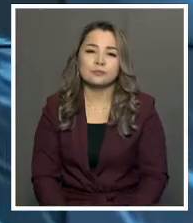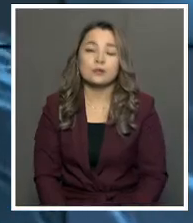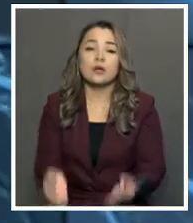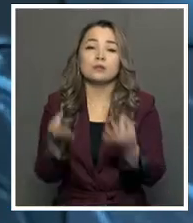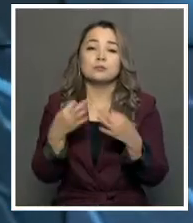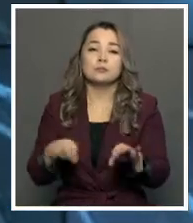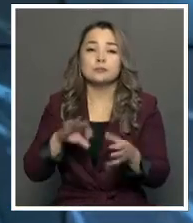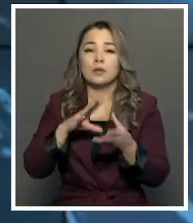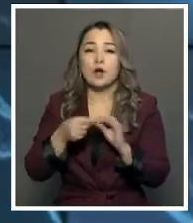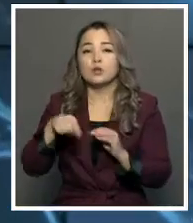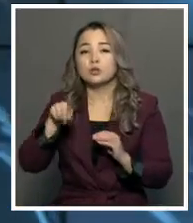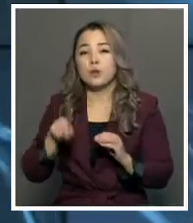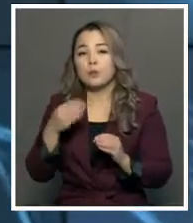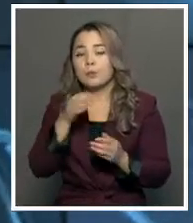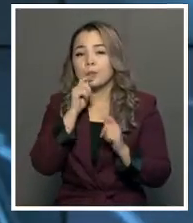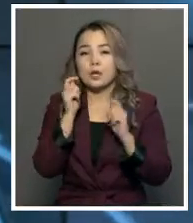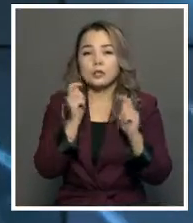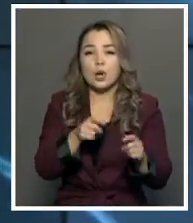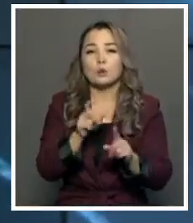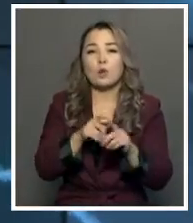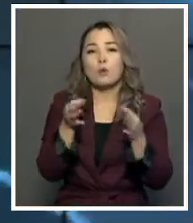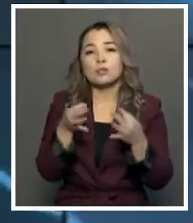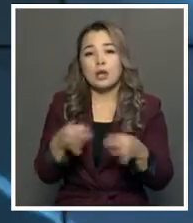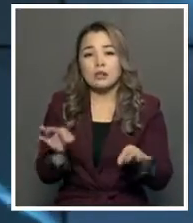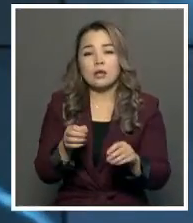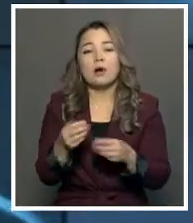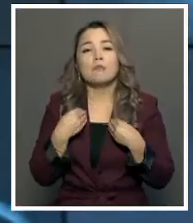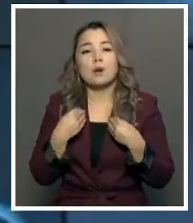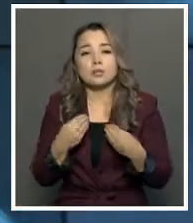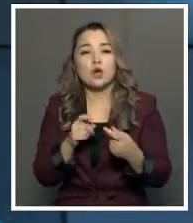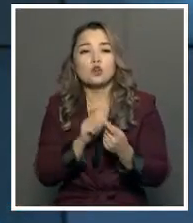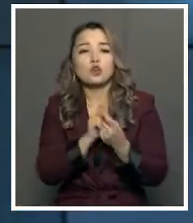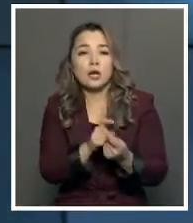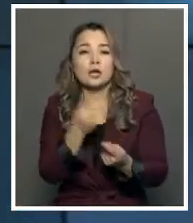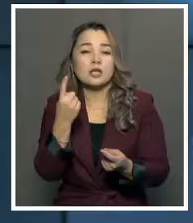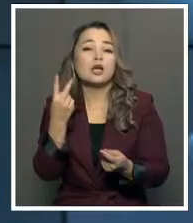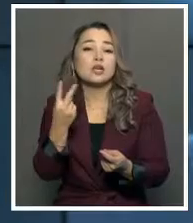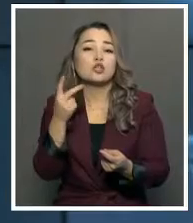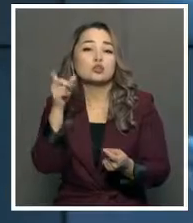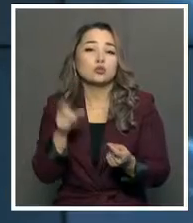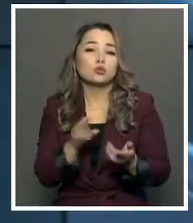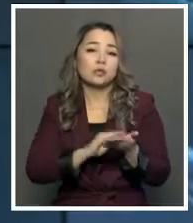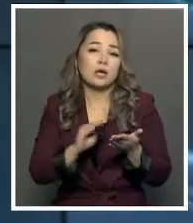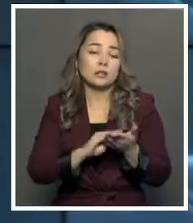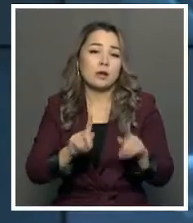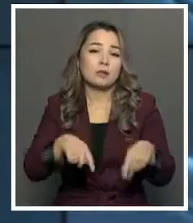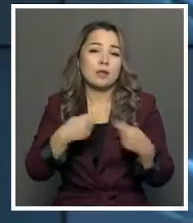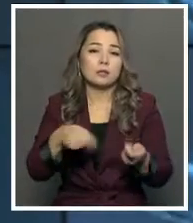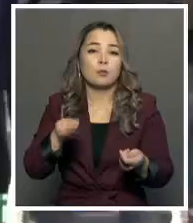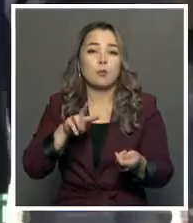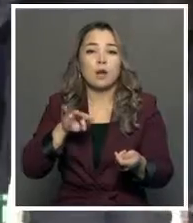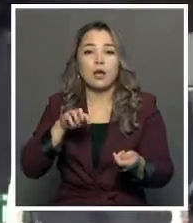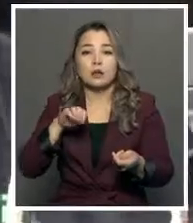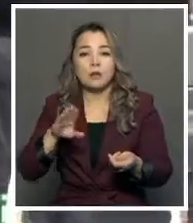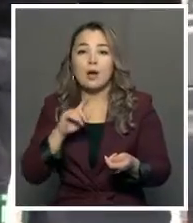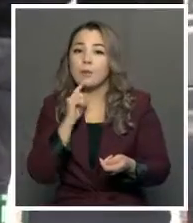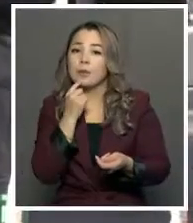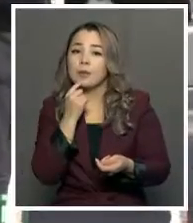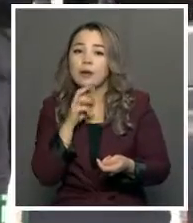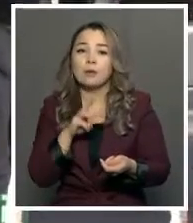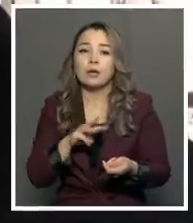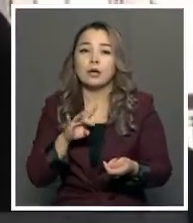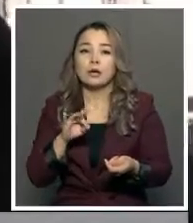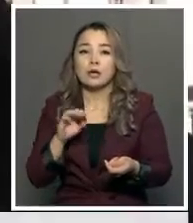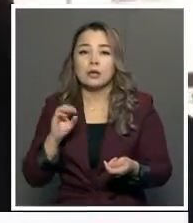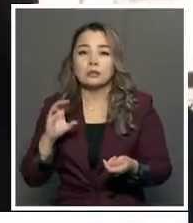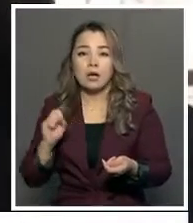Бейбітшілік бойынша Нобель сыйлығы сөз бостандығы үшін батыл күрескен екі журналистке берілді. Олар ресейлік Дмитрий Муратов пен филиппиндік Мария